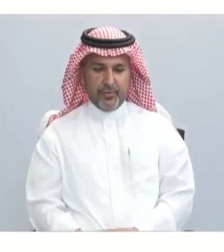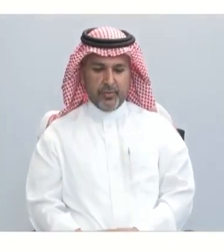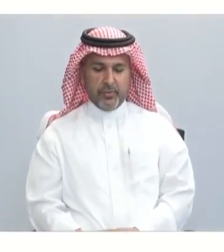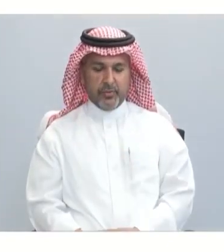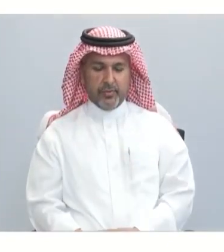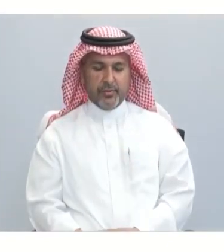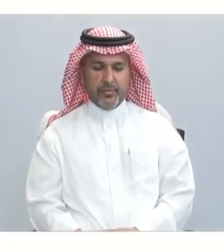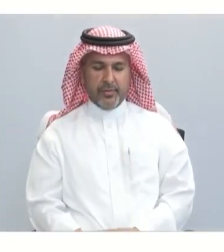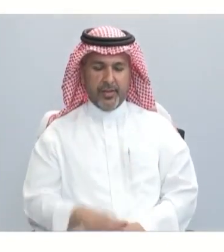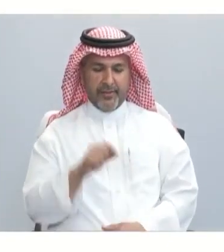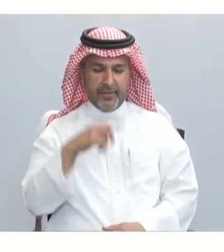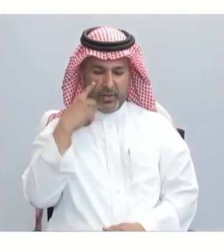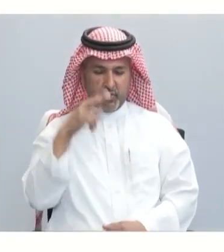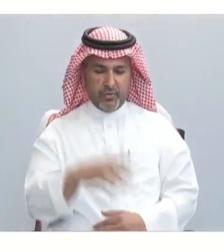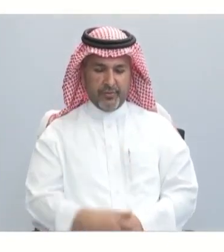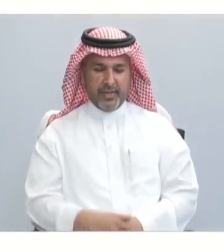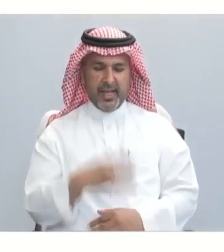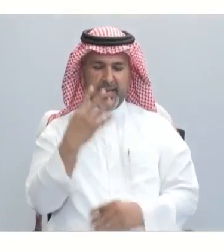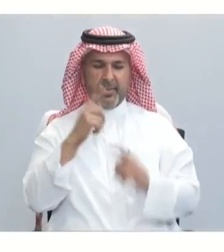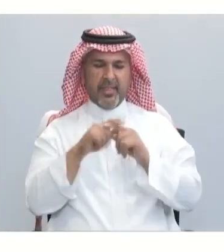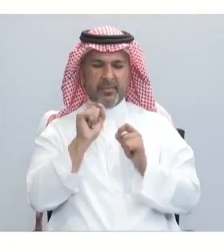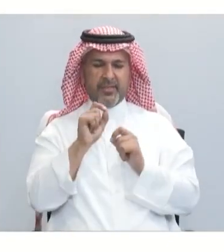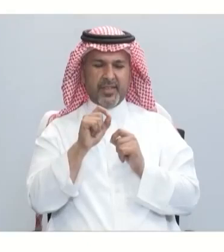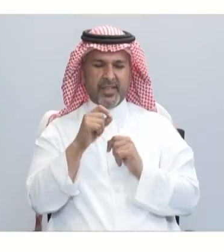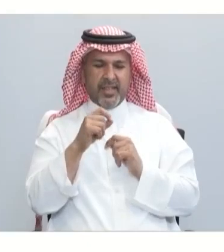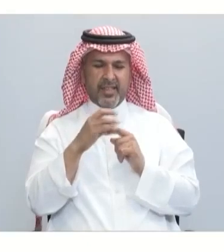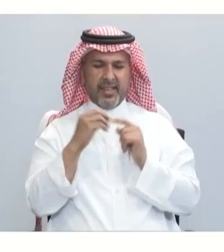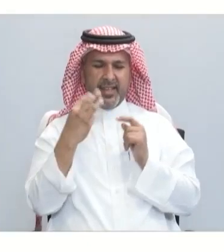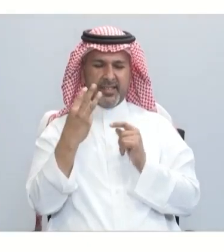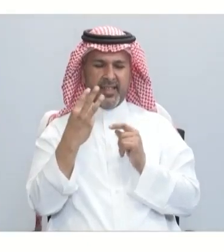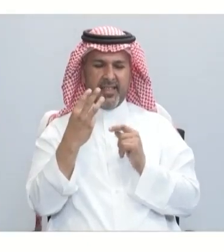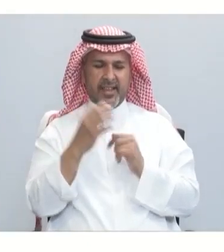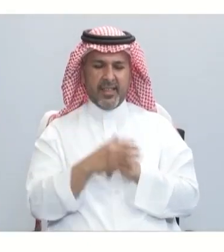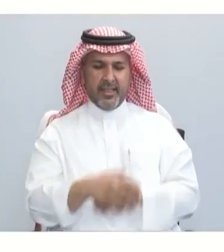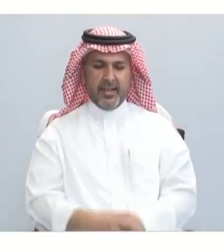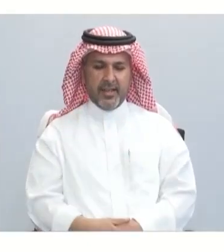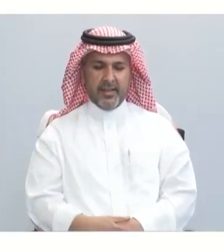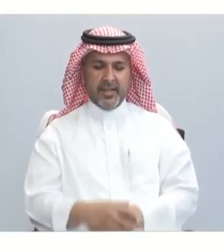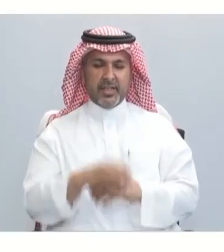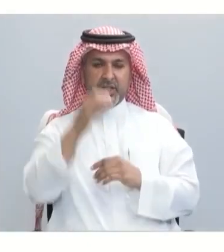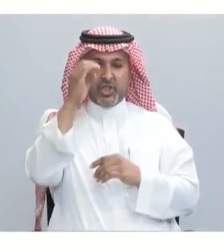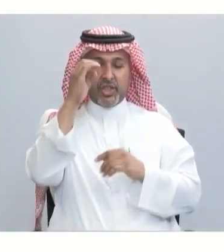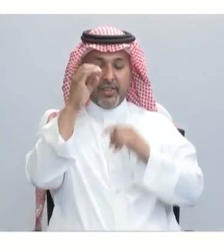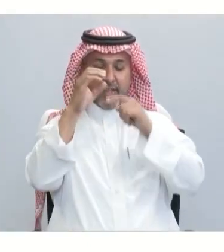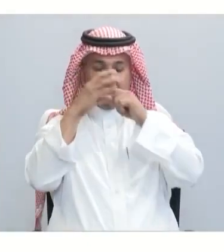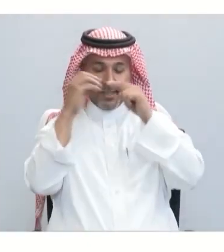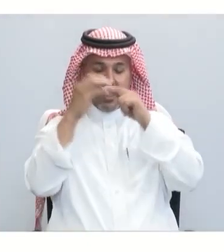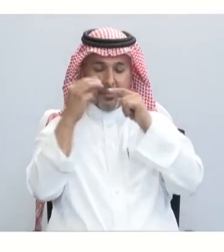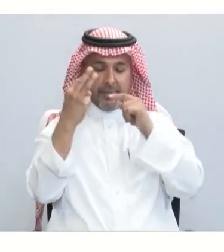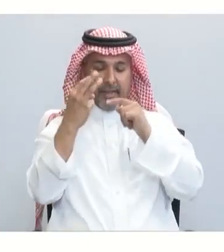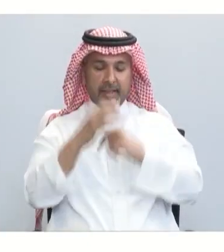نفسي هل هو اصغر من 5 4 في ص0 ص0 ناقص 3 سالب 3 يعني جذر سالب 3